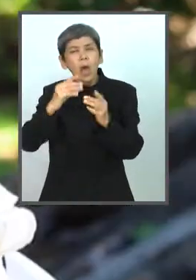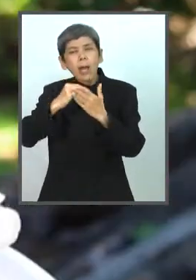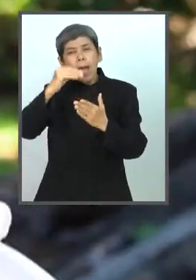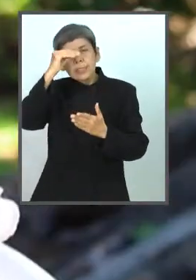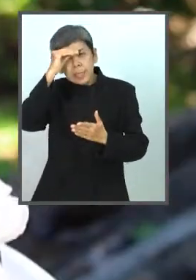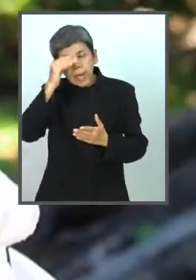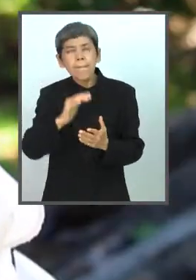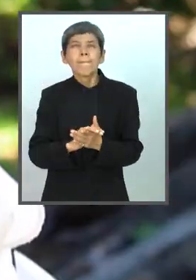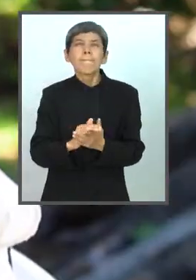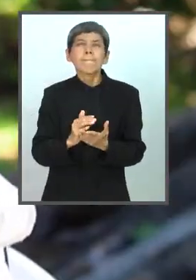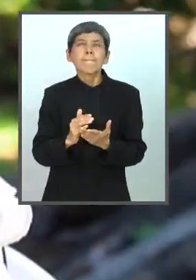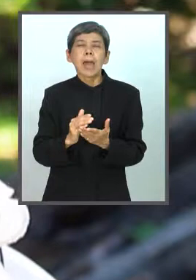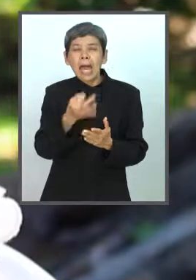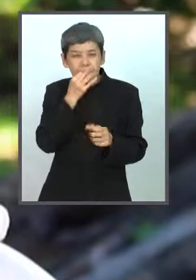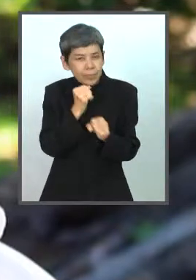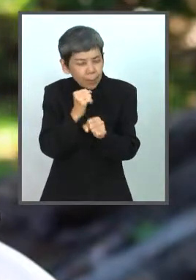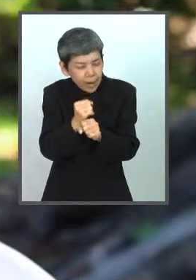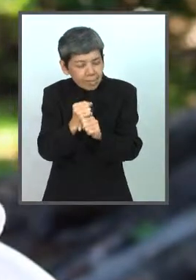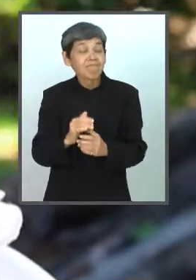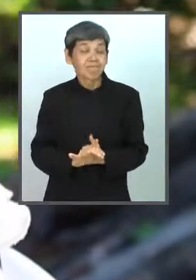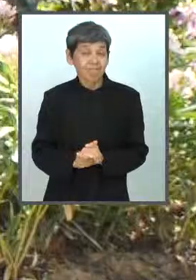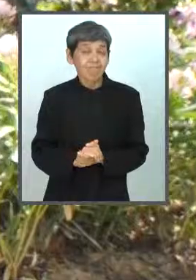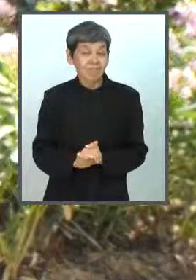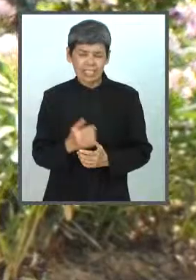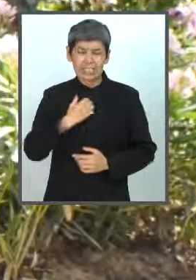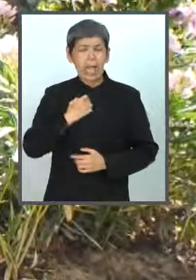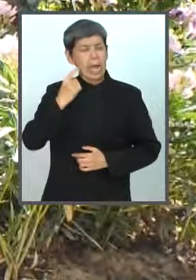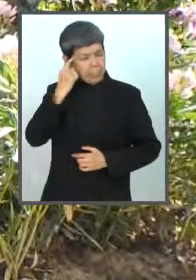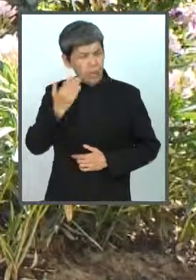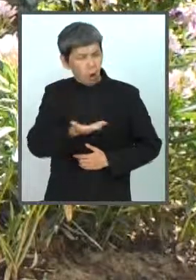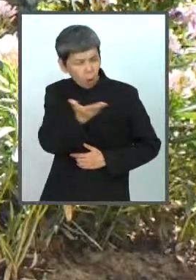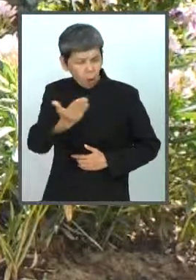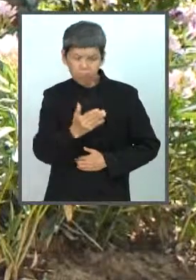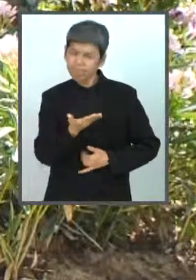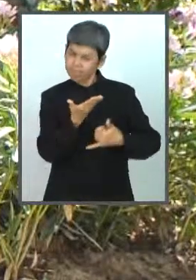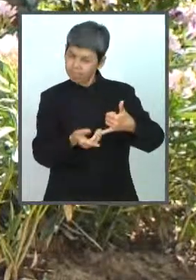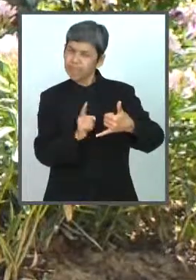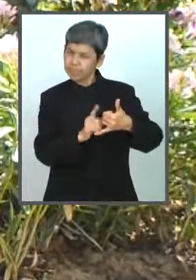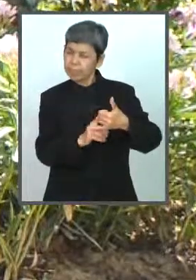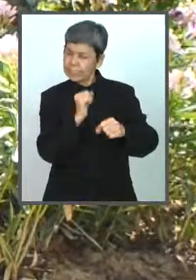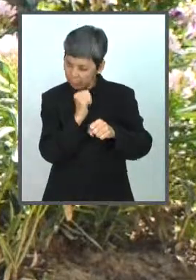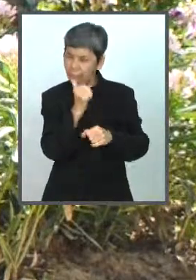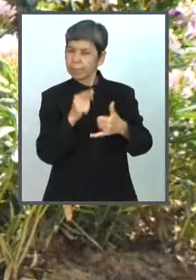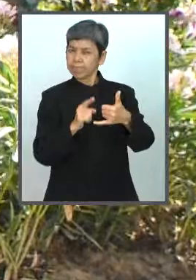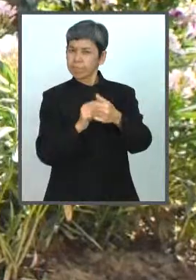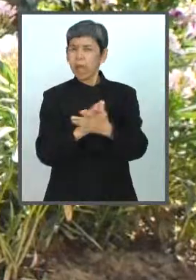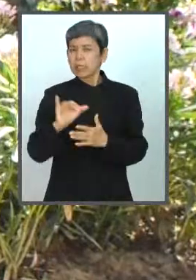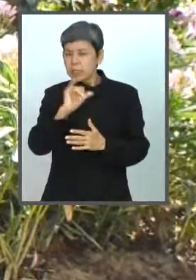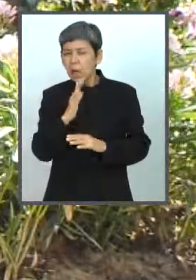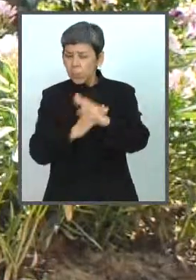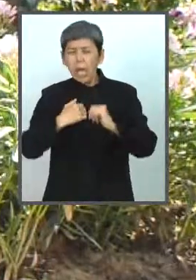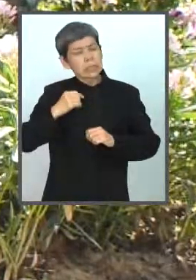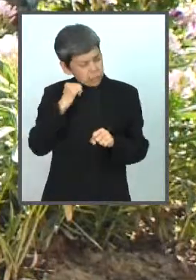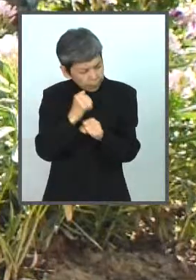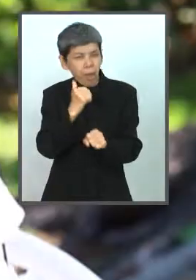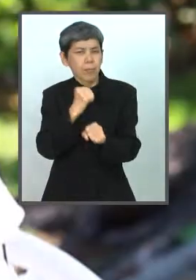ด้านการศึกษาการจ้างงานอย่างเงี้ยขอให้เชื่อมั่นในบุตรหลานเนาะหรือว่าญาติผู้พิ